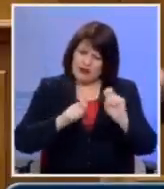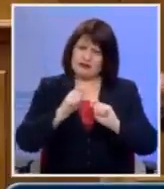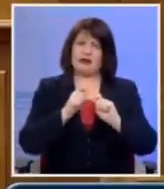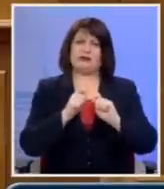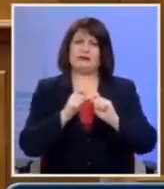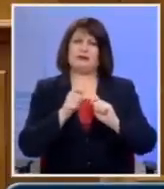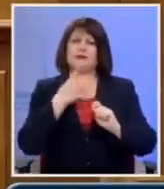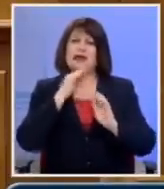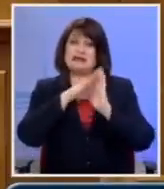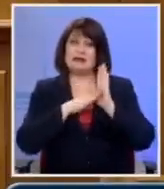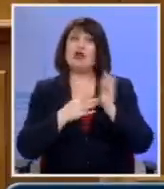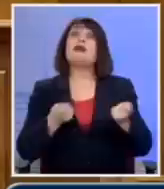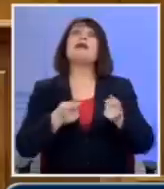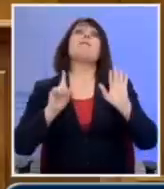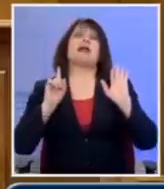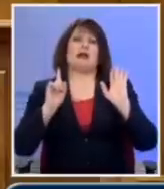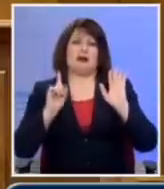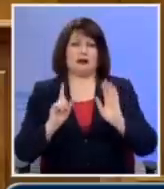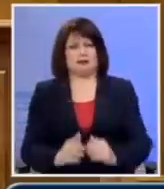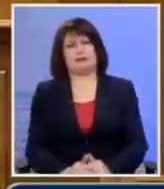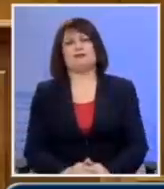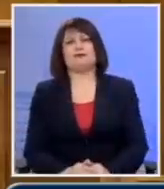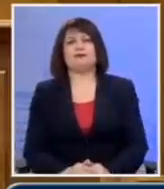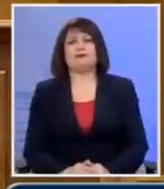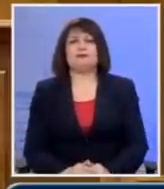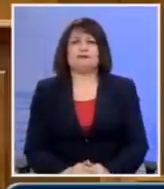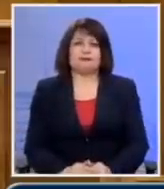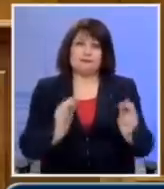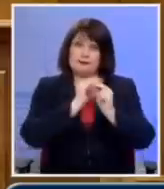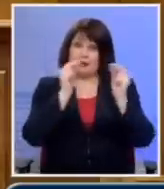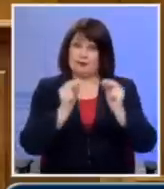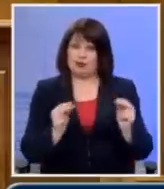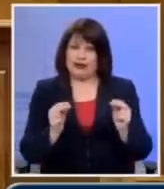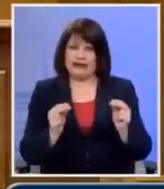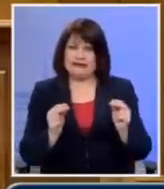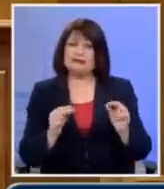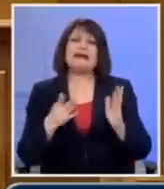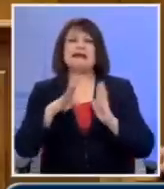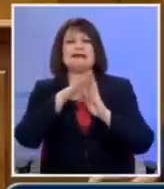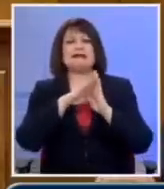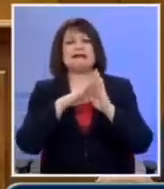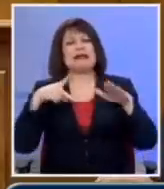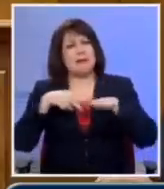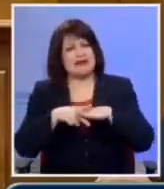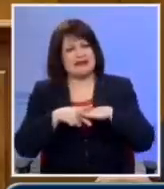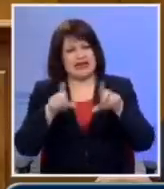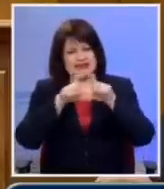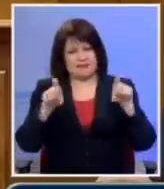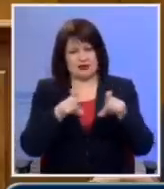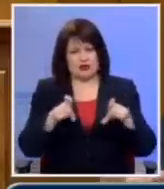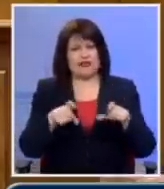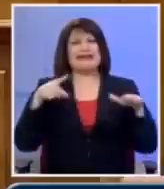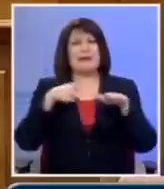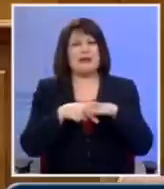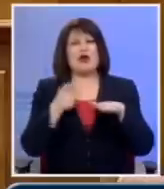προκειμένου να μην τηρηθεί η προϋπόθεση αυτή. Το αποτέλεσμα ήταν οι τραπεζικές μετοχές του Ταμείου